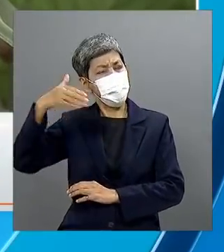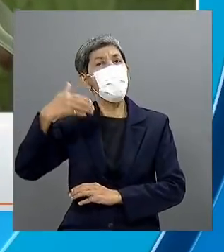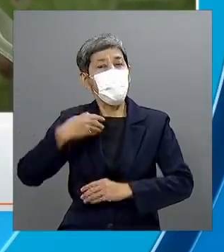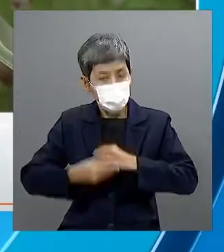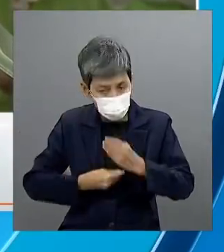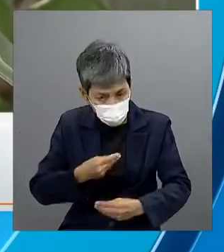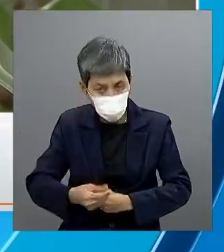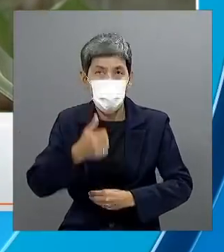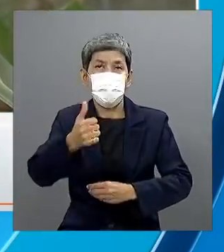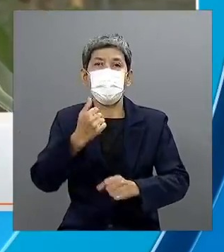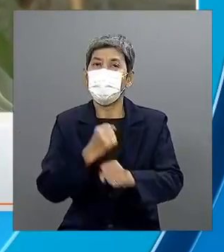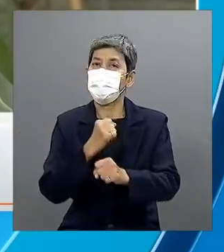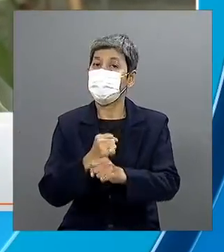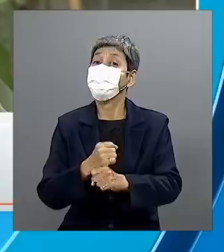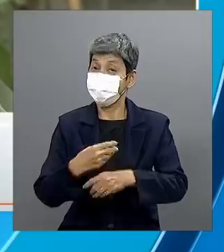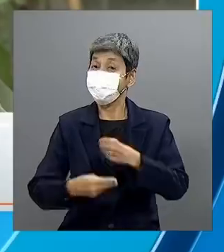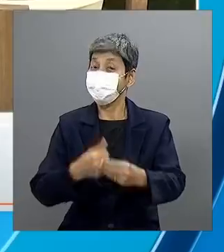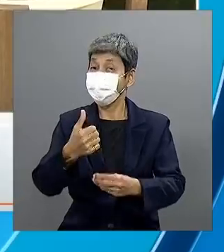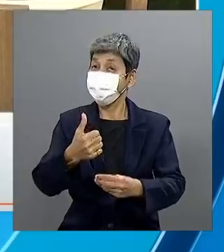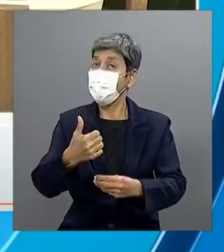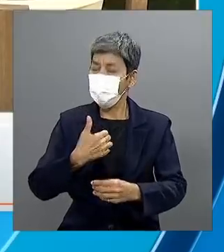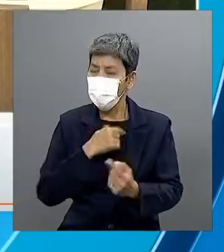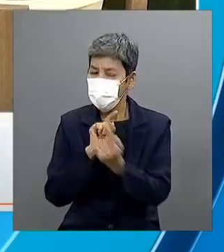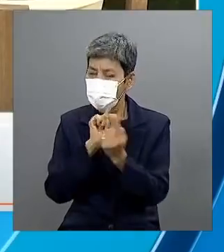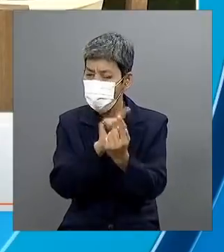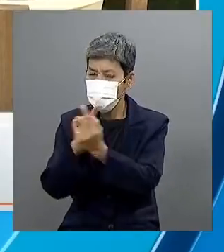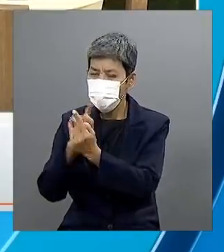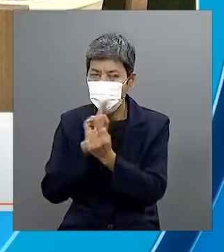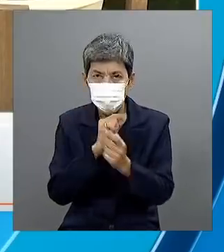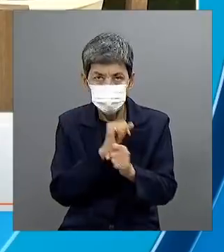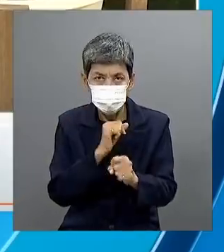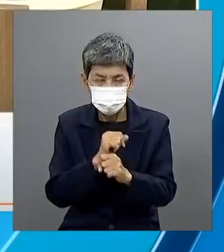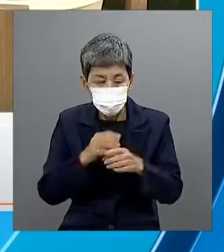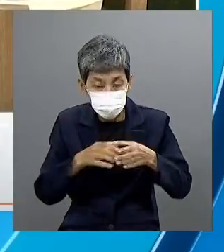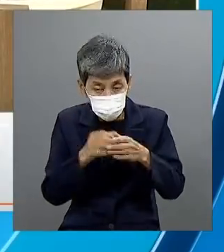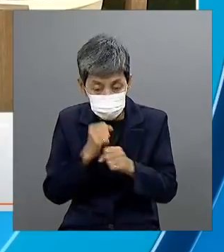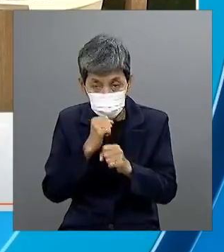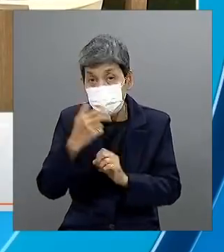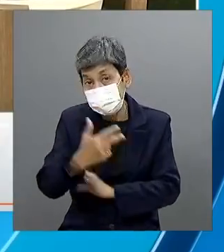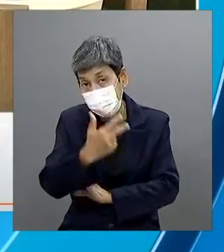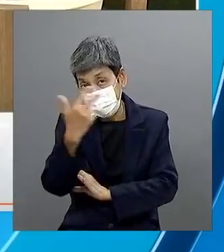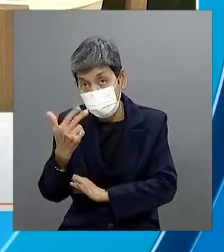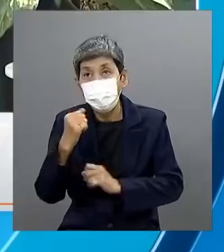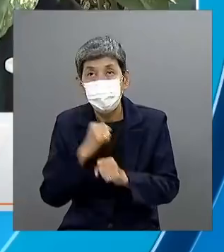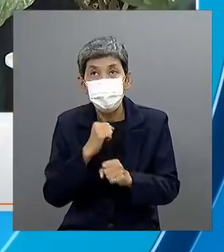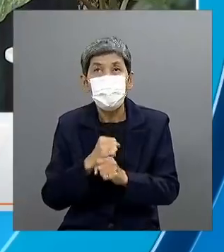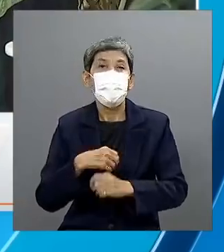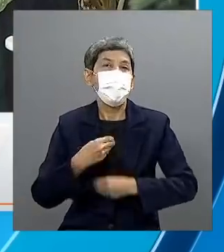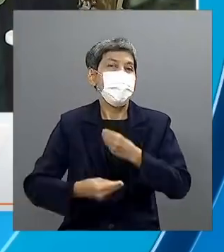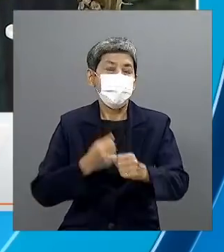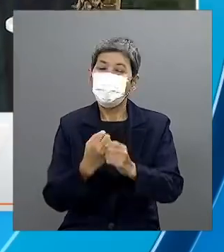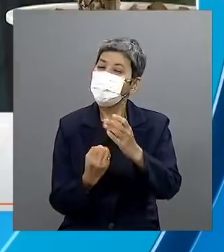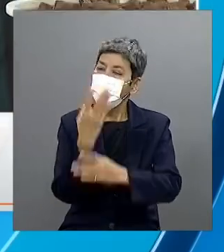รายได้เราก็ได้ไงผมรู้จักคนหลายคนนะที่เป็นพี่ๆทีมงานที่ไทย PBS เนี่ยเดี๋ยวนี้เขาก็เป็นสายเขียวกันหมดแล้วอ่ะ ใช่